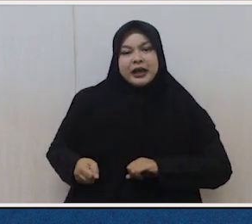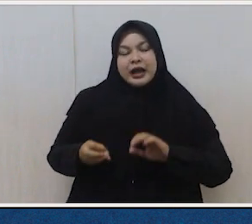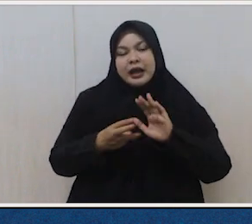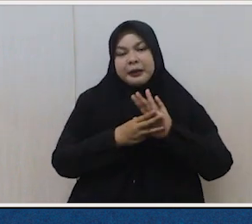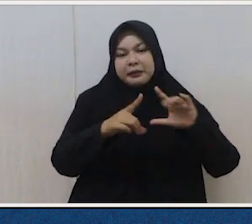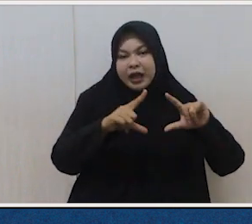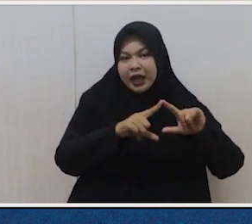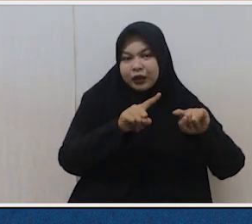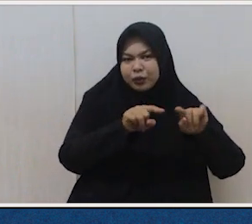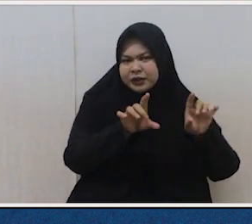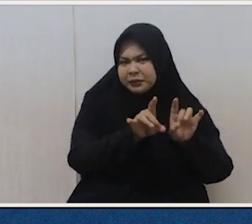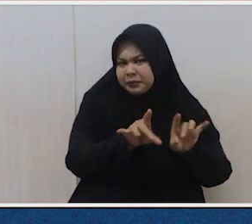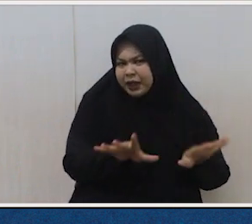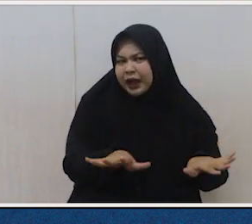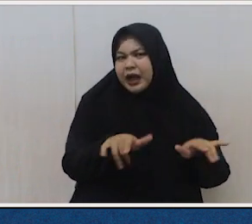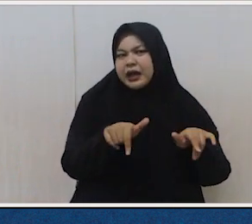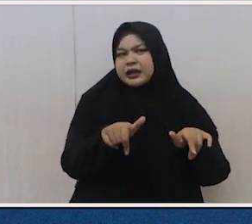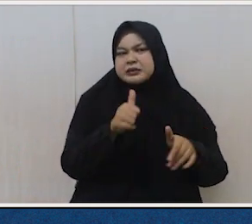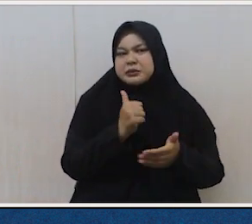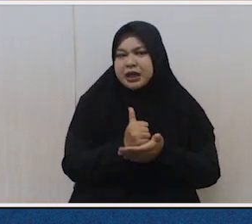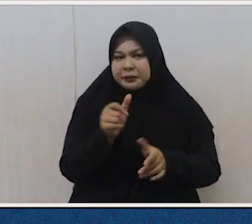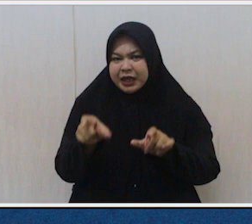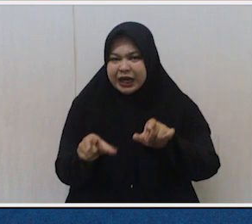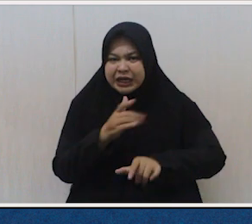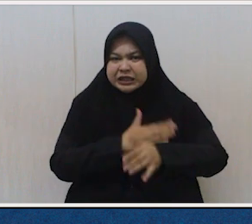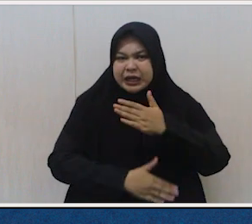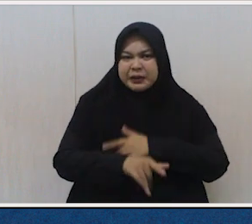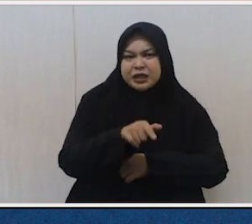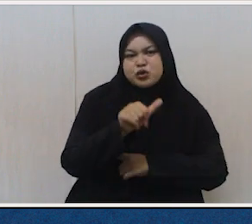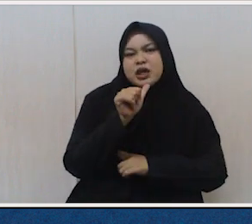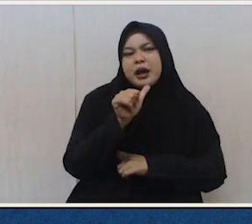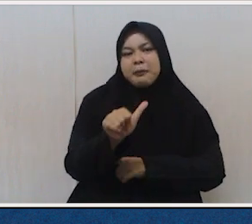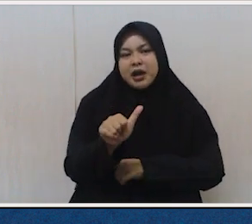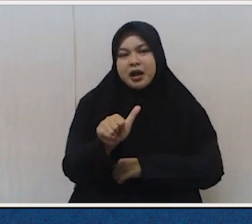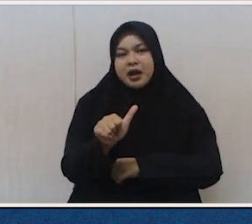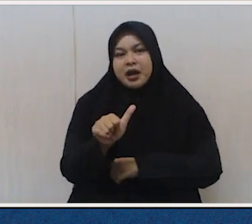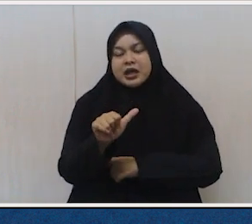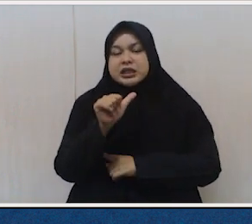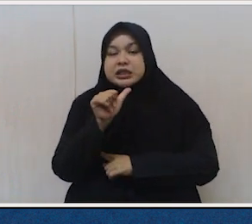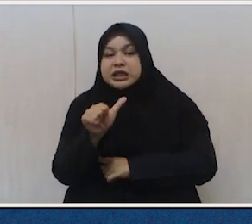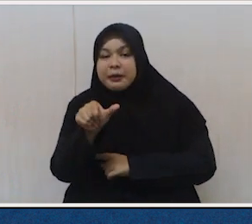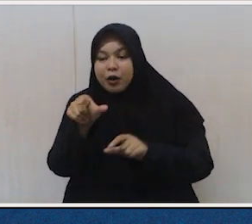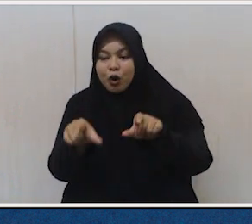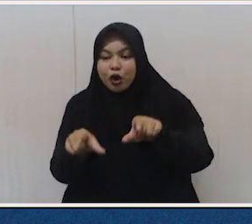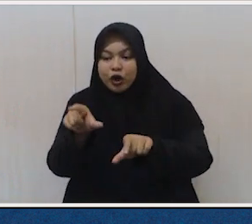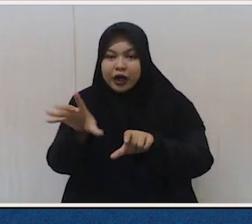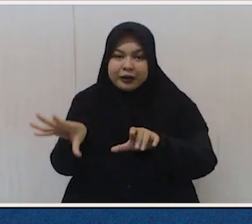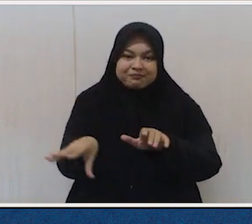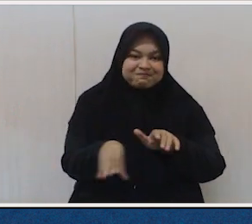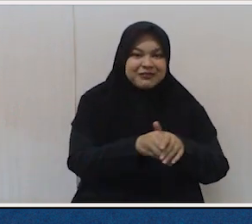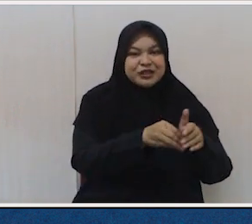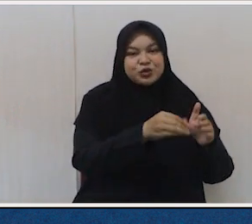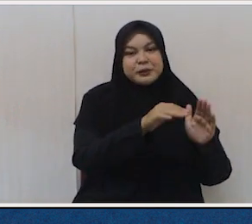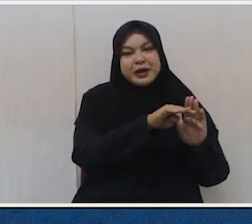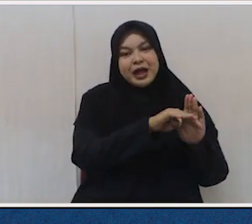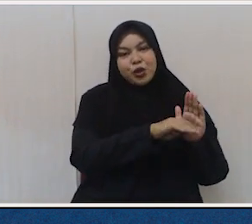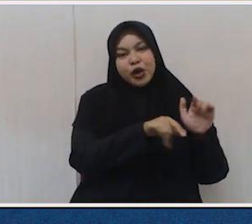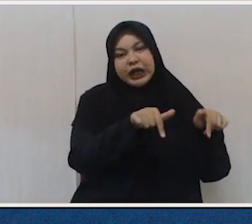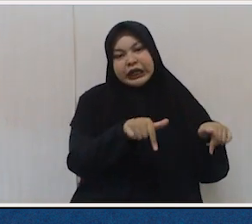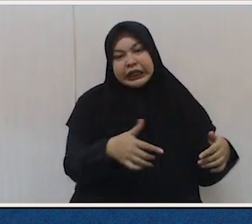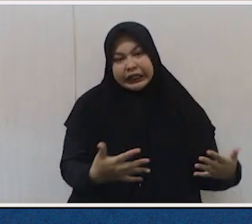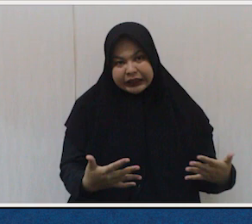itu untuk membedakan sebenarnya disabilitas itu siapa sih gitu maksudnya siapa aja Siapa aja yang kemudian dikenakan peraturan ini